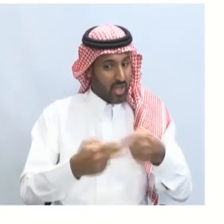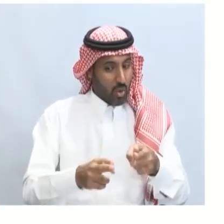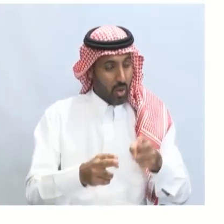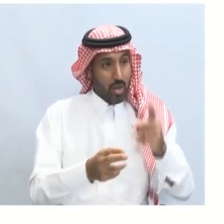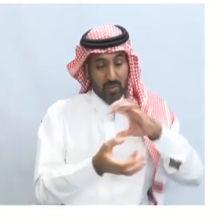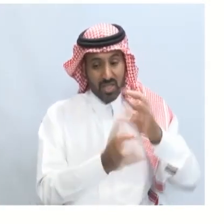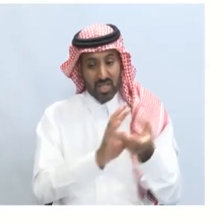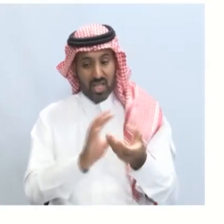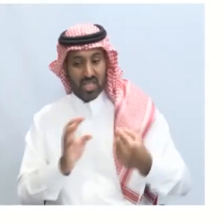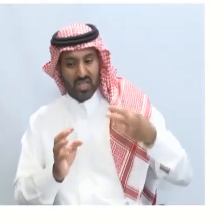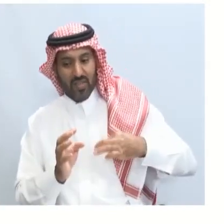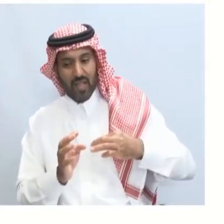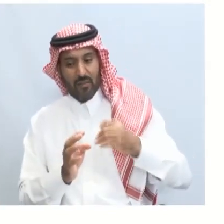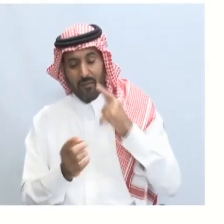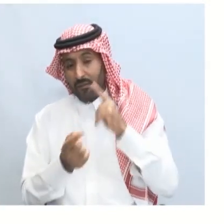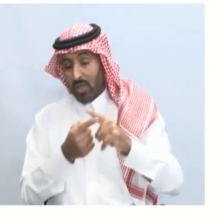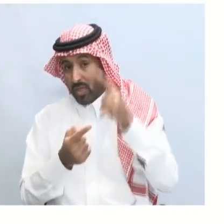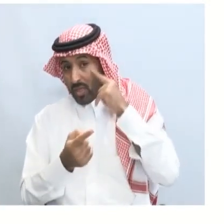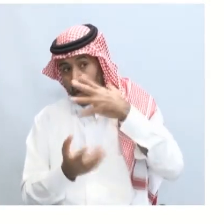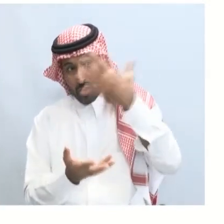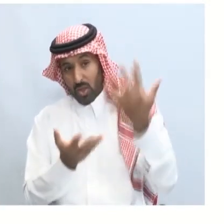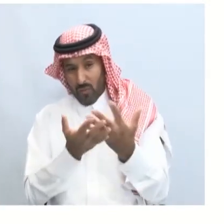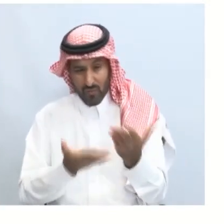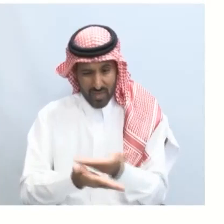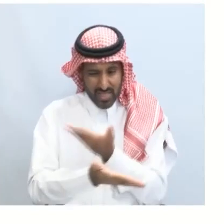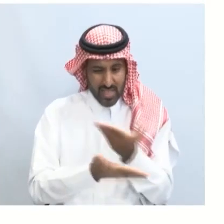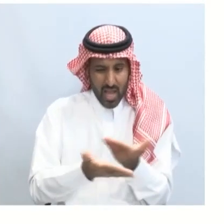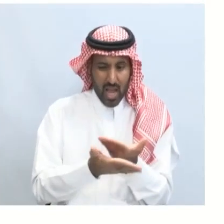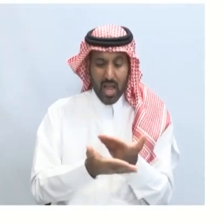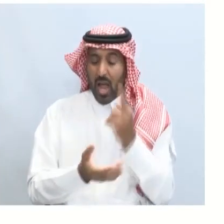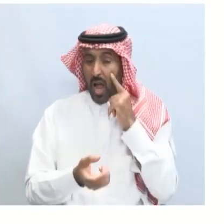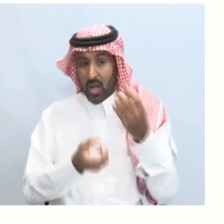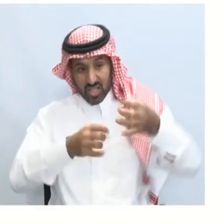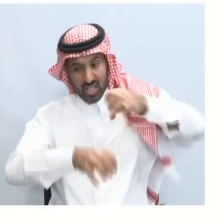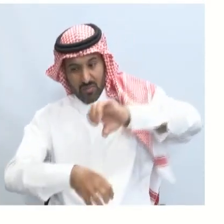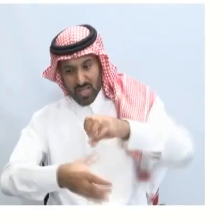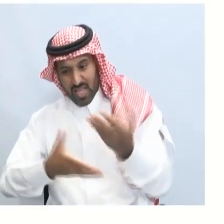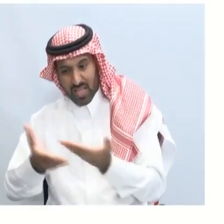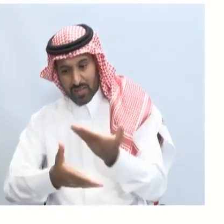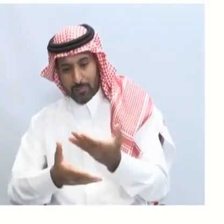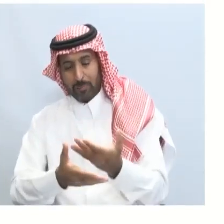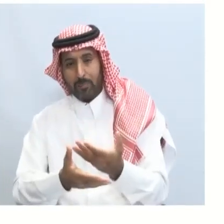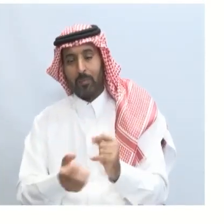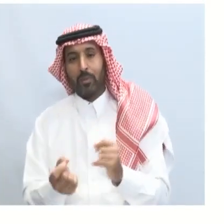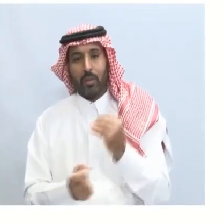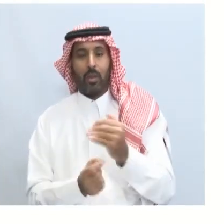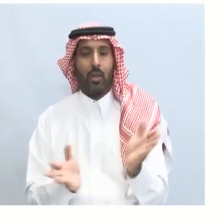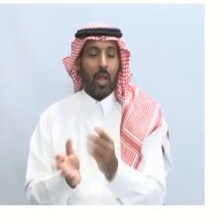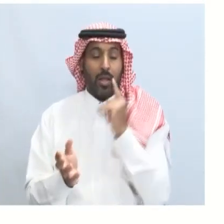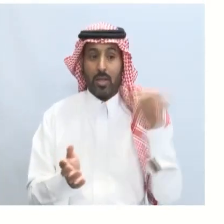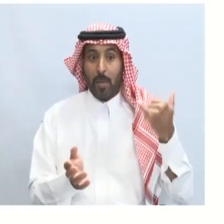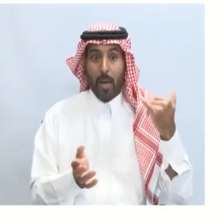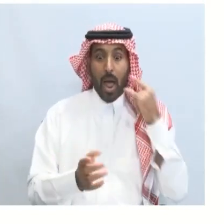بتفيدنا في عمليه او في الظواهر الفيزيائيه والكيميائيه للكون وكذلك